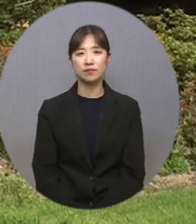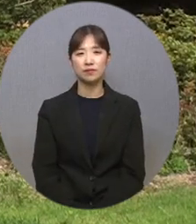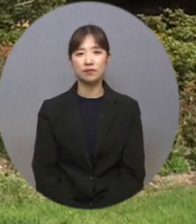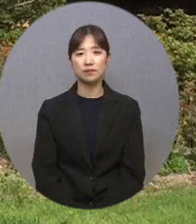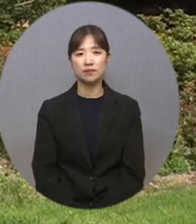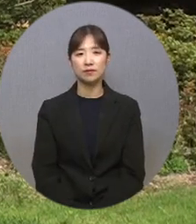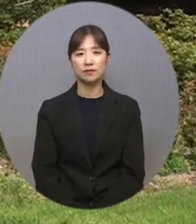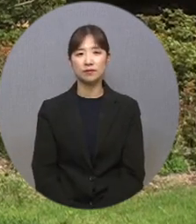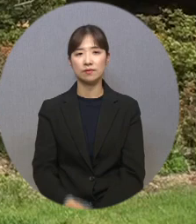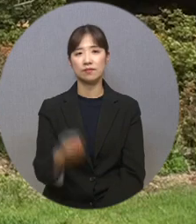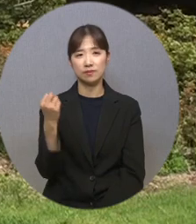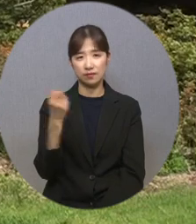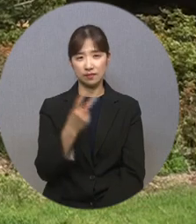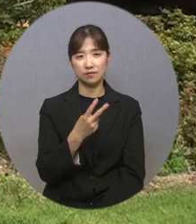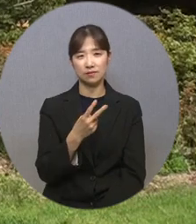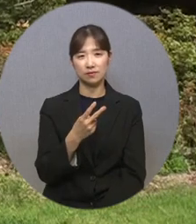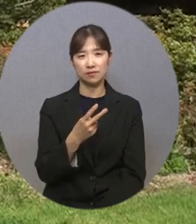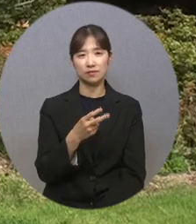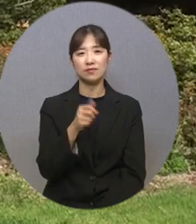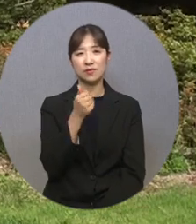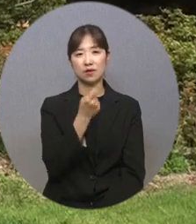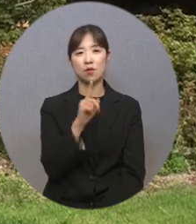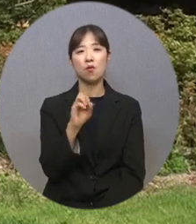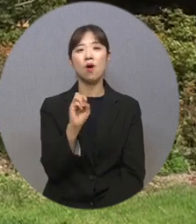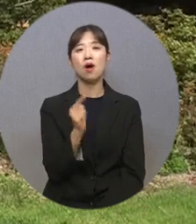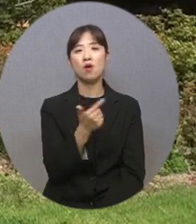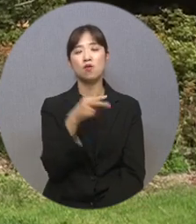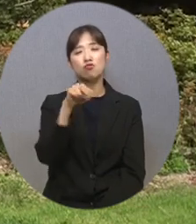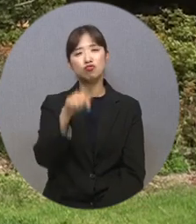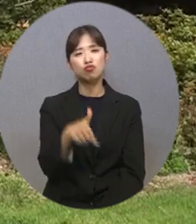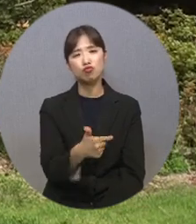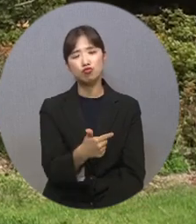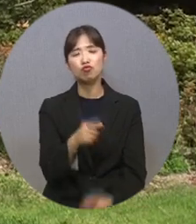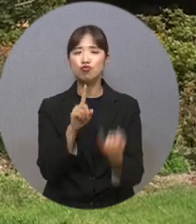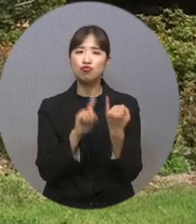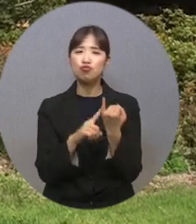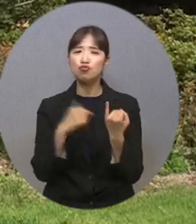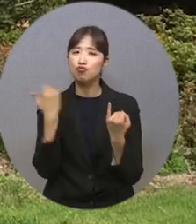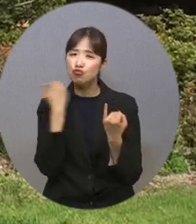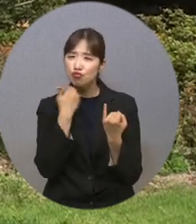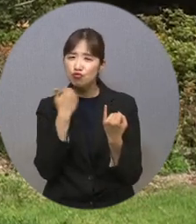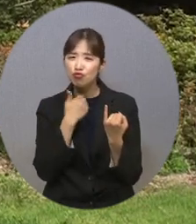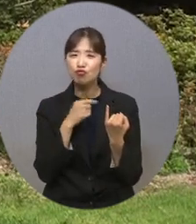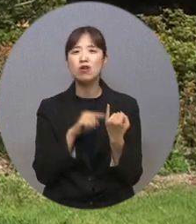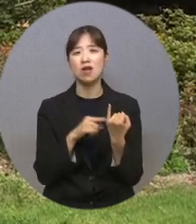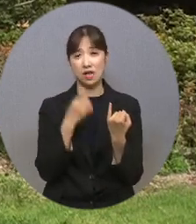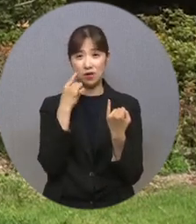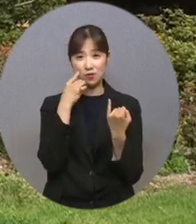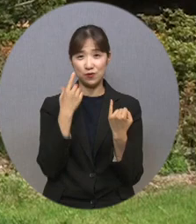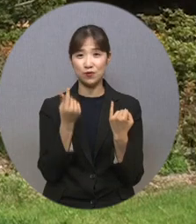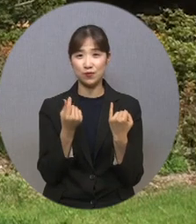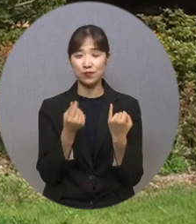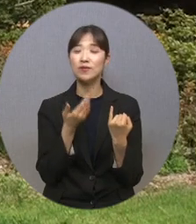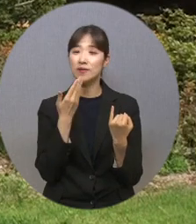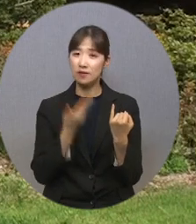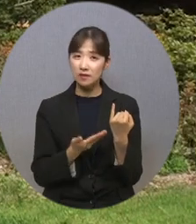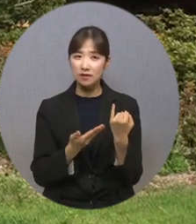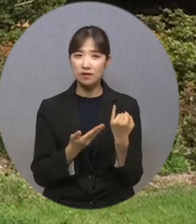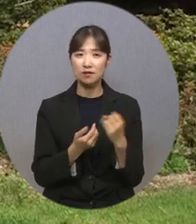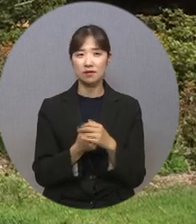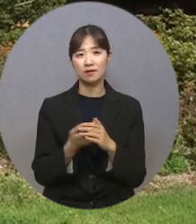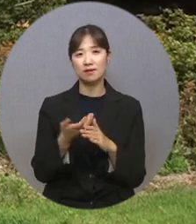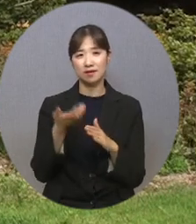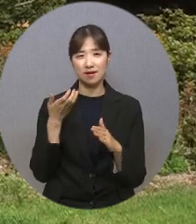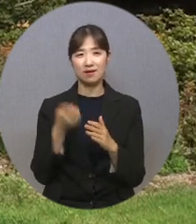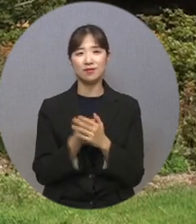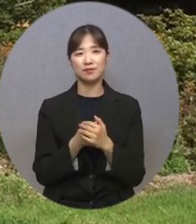그리고 신온순 이 여인은 어떤 사람인가 참 궁금하죠. 이분은